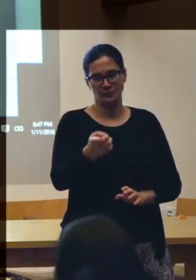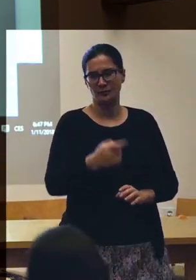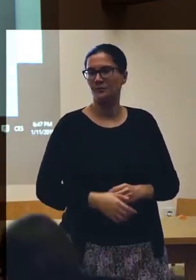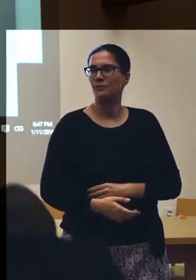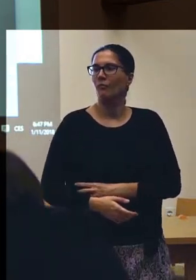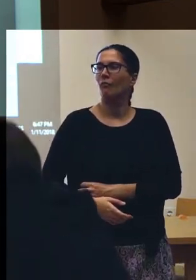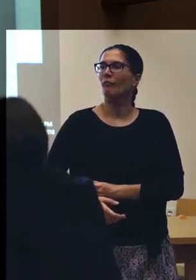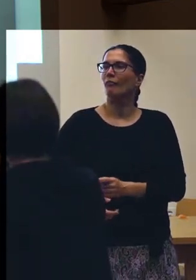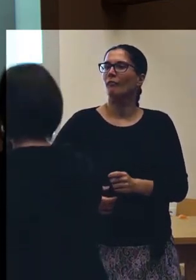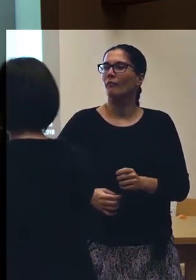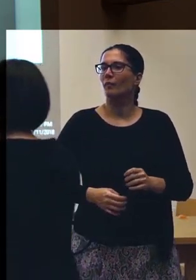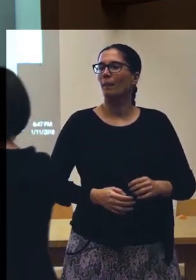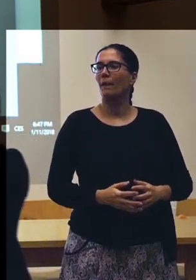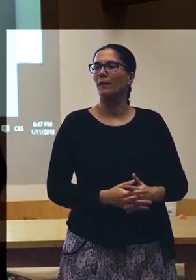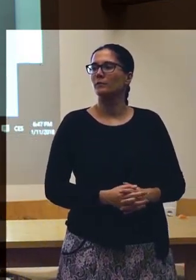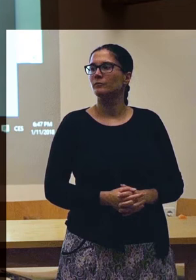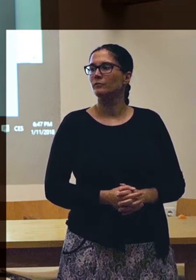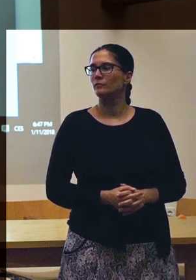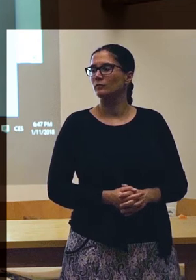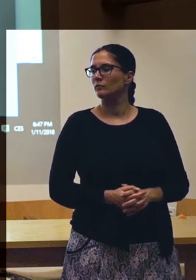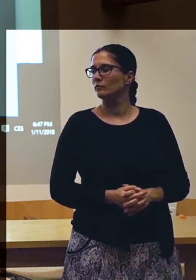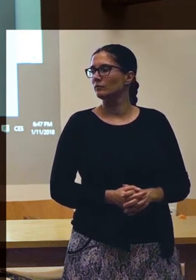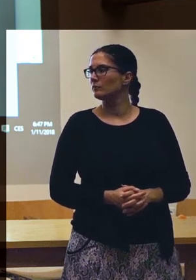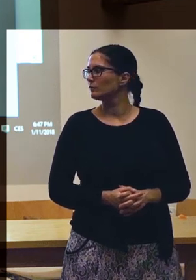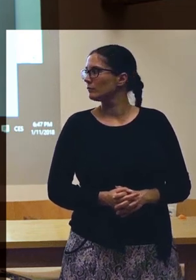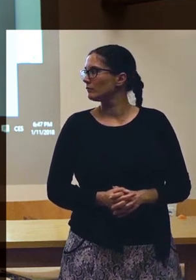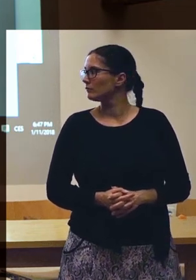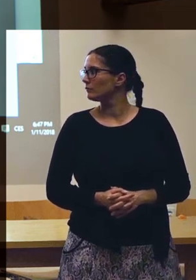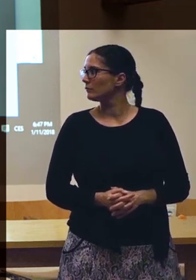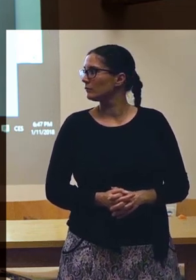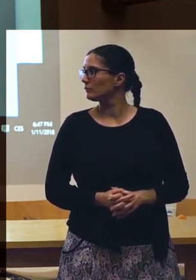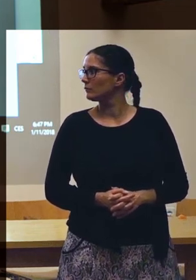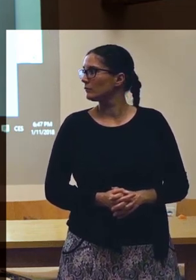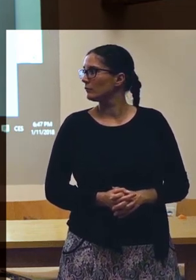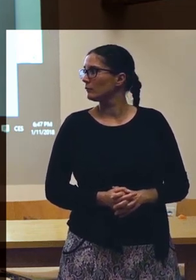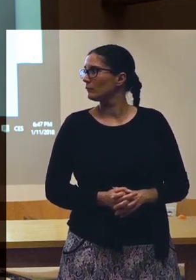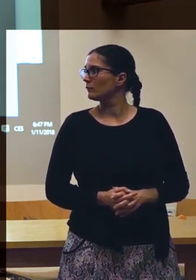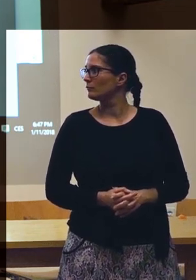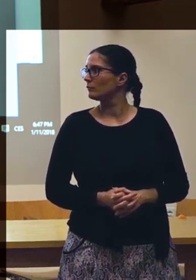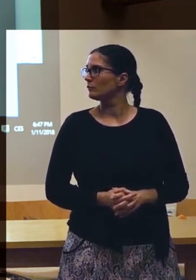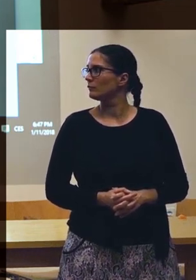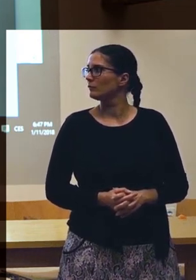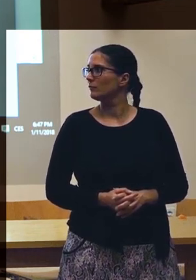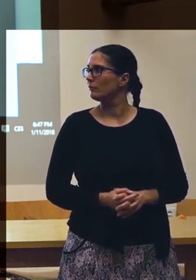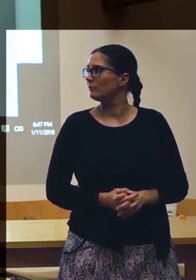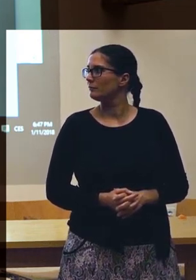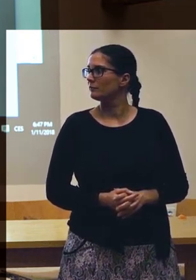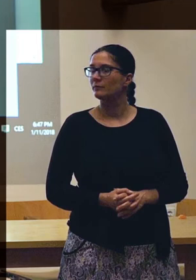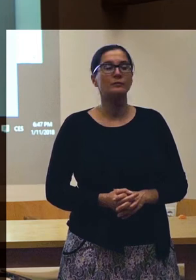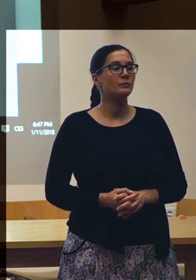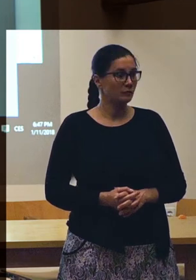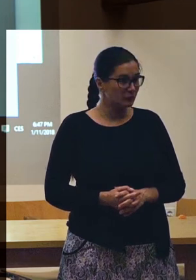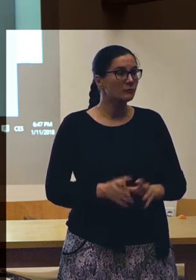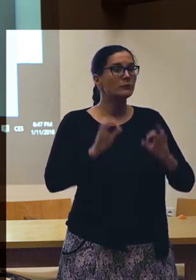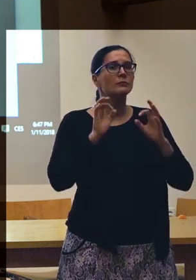Halo? Jo. Je to slyšet? Jo. protože... Tak já